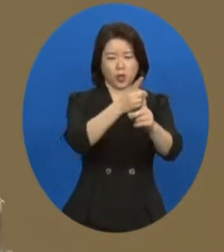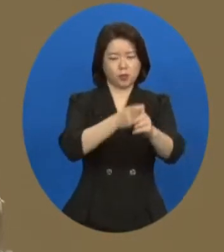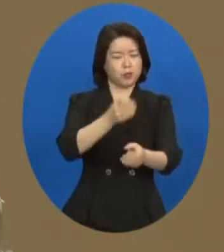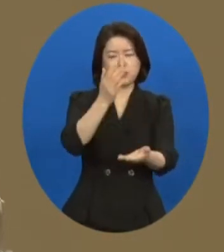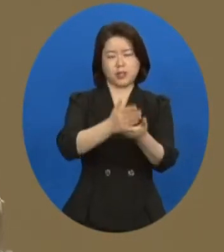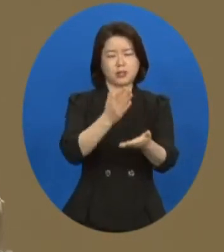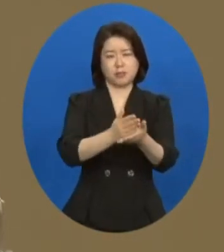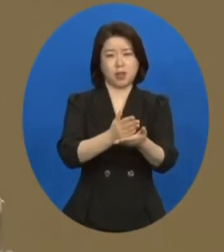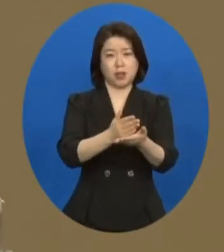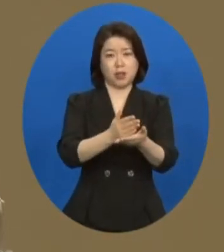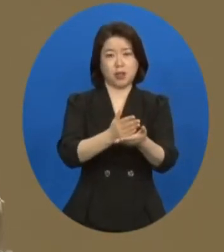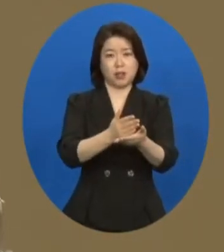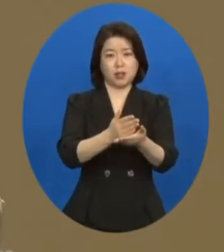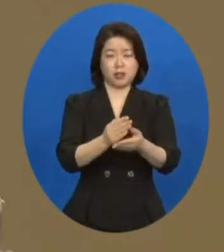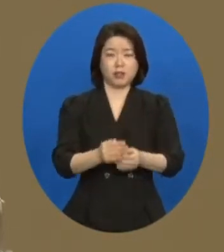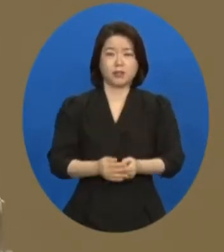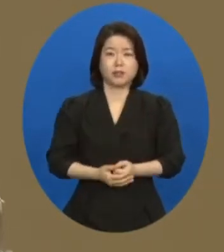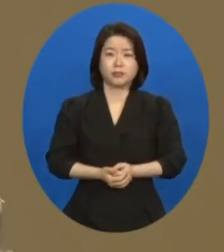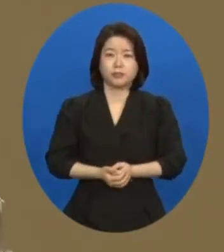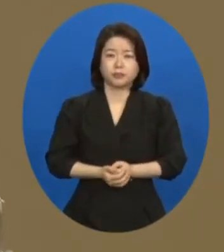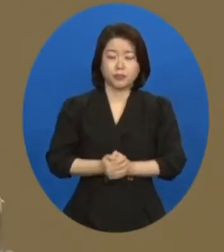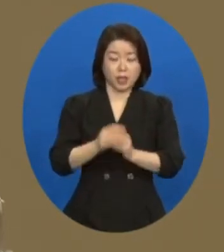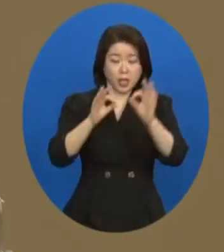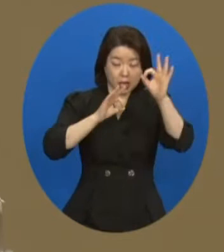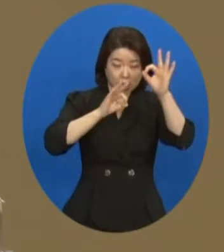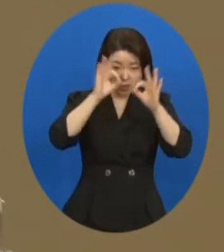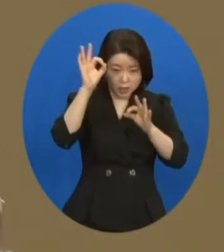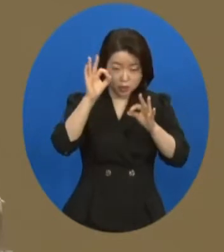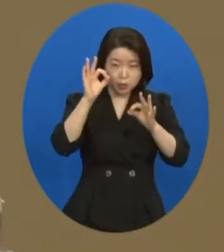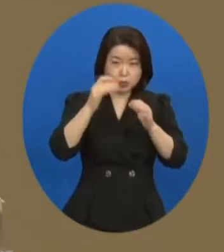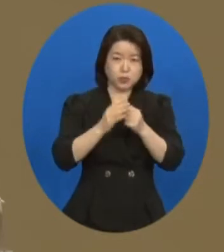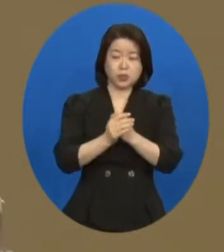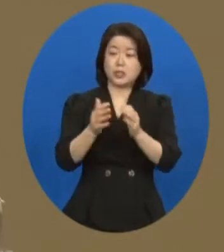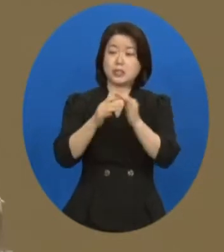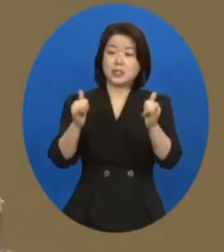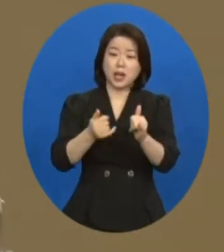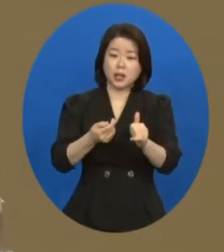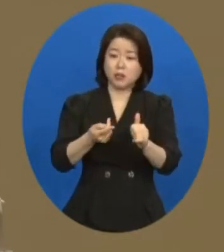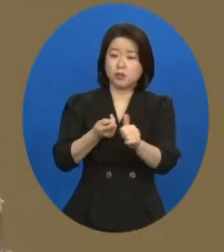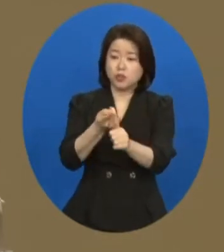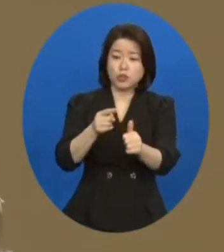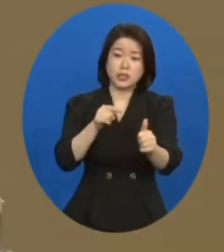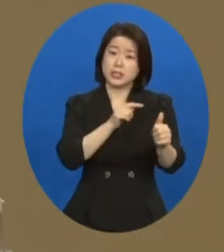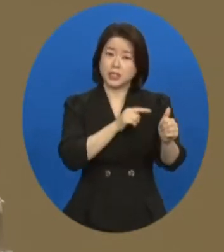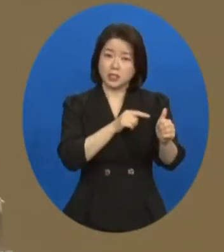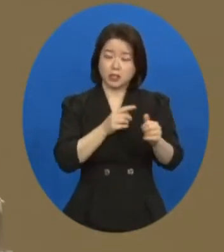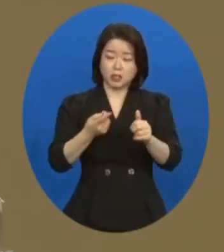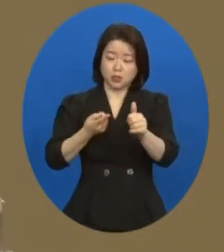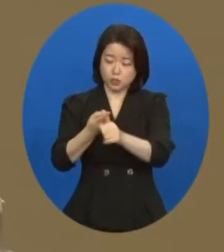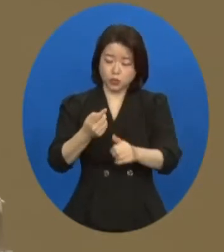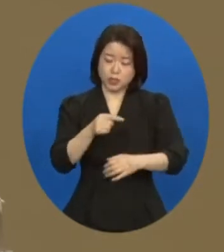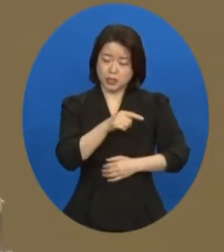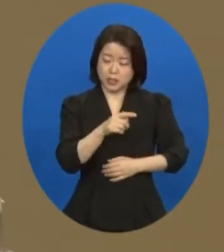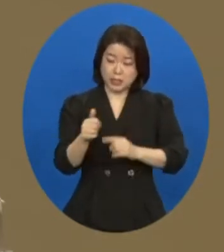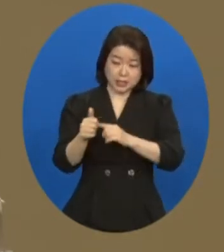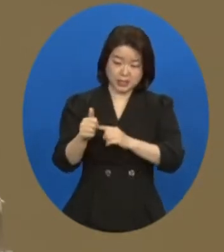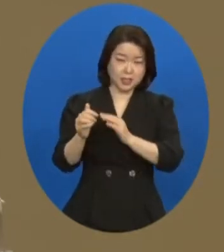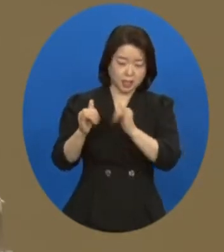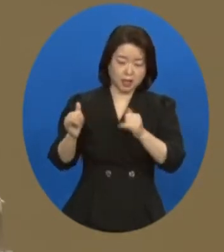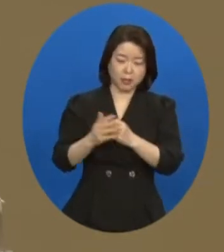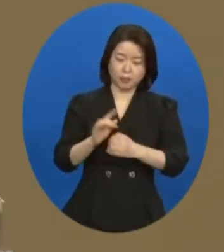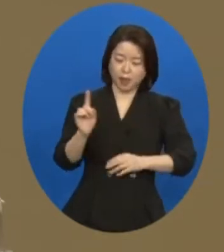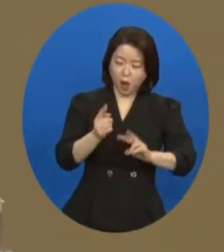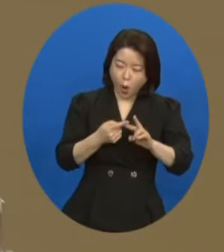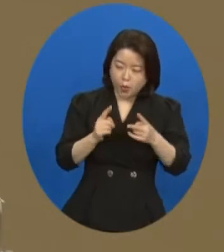말라야 실수로 라 사람을 죽인 그 사람을 어떻든지 보호해 주라 그